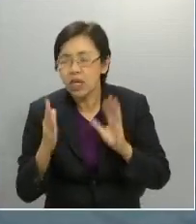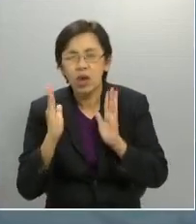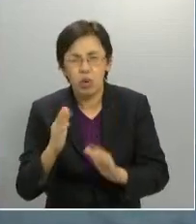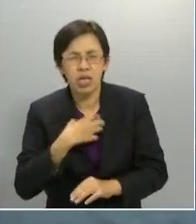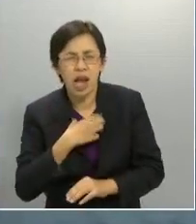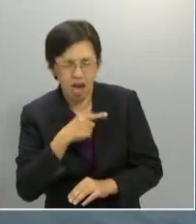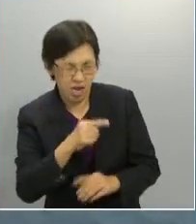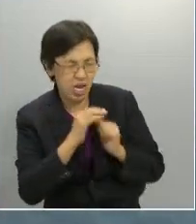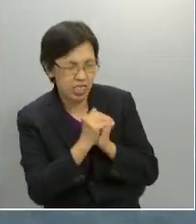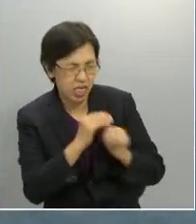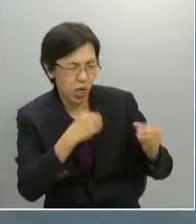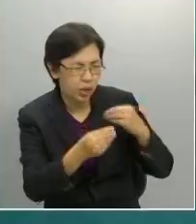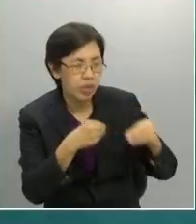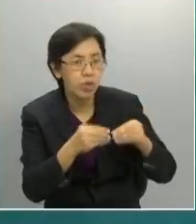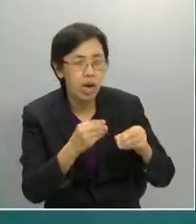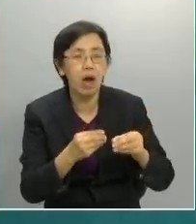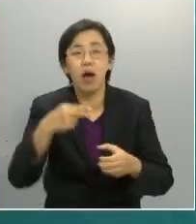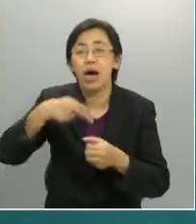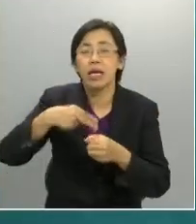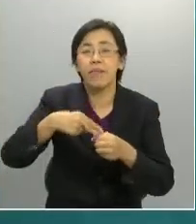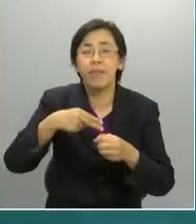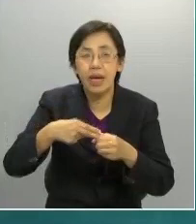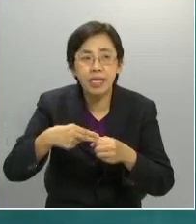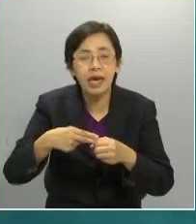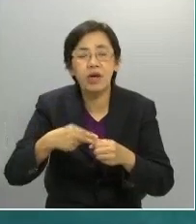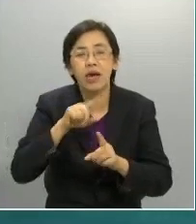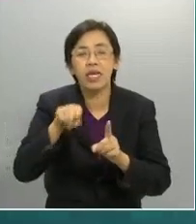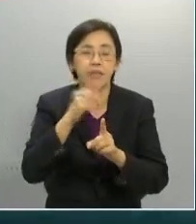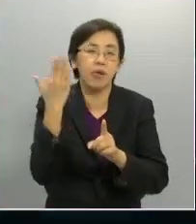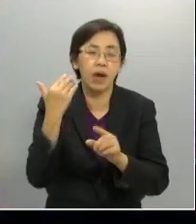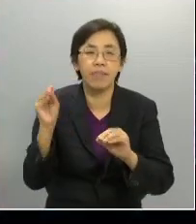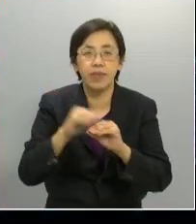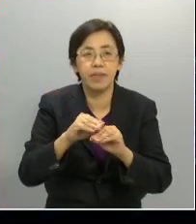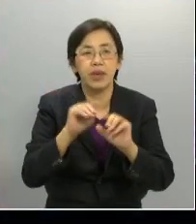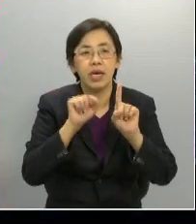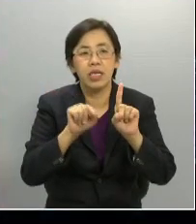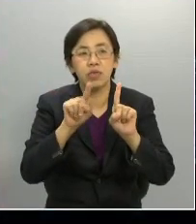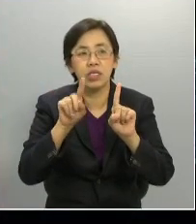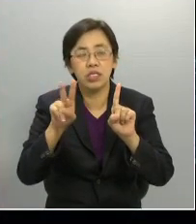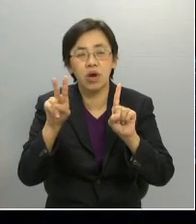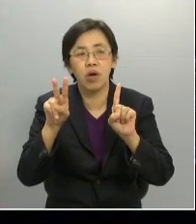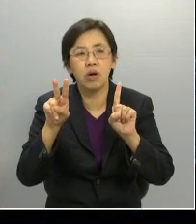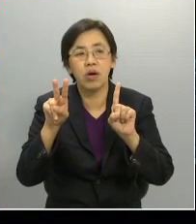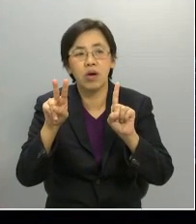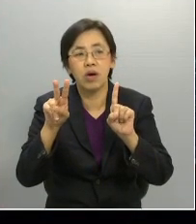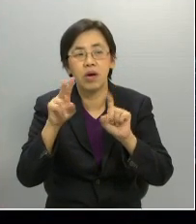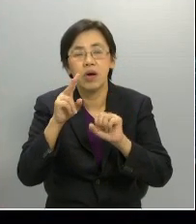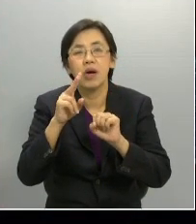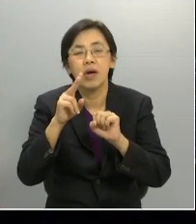จีนจะผ่อนคลายทำให้น้ำมันดิบเร้นปิดตลาดเมื่อคืนนี้เพิ่มขึ้น 1.12ดอลลาร์หรือ 1.2%